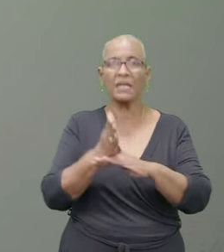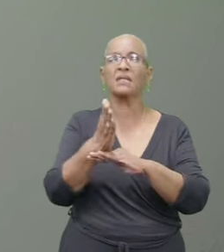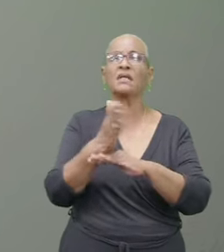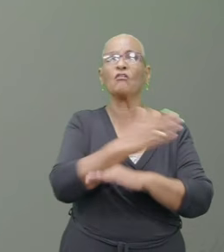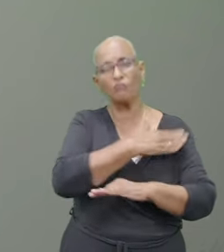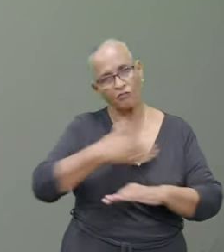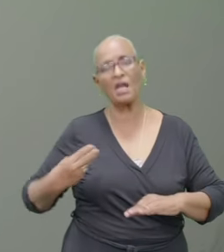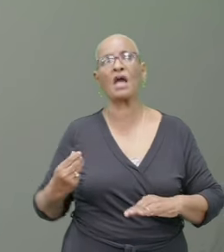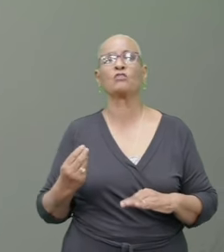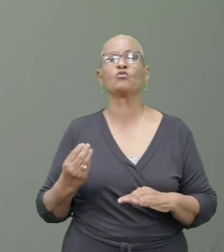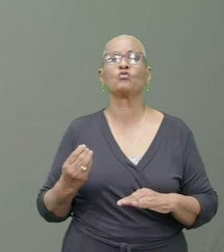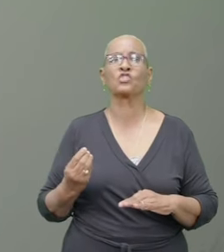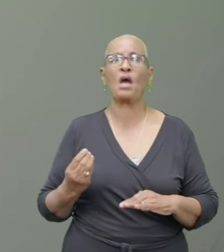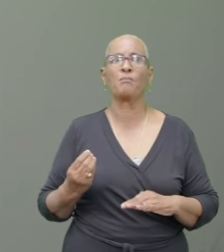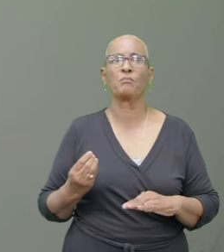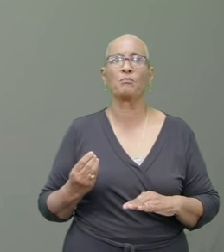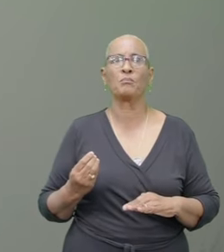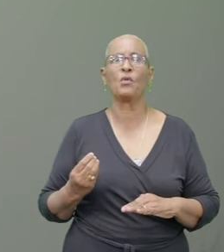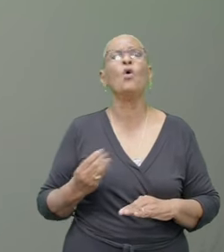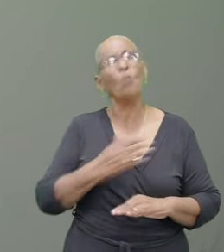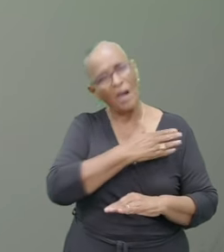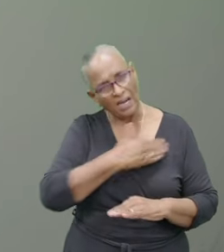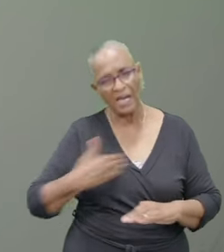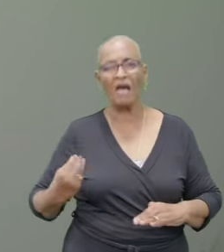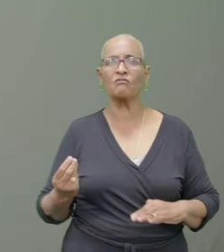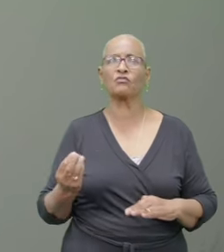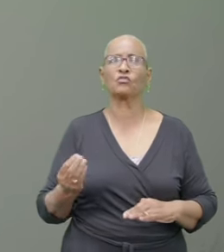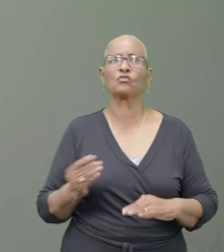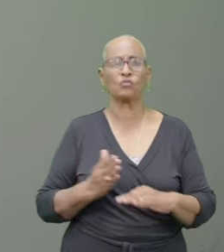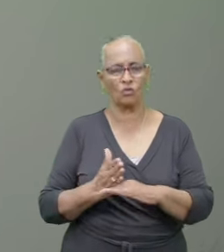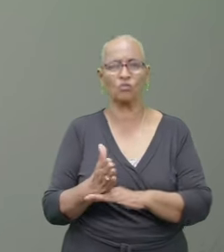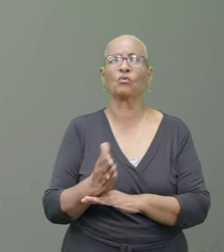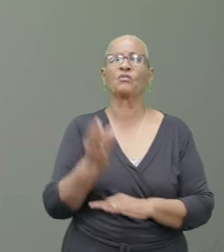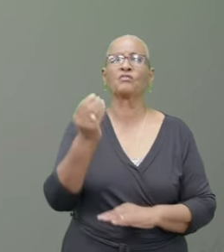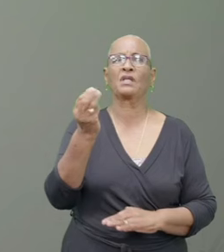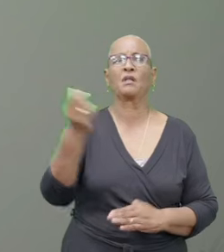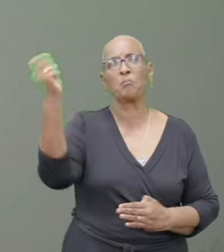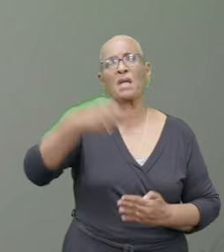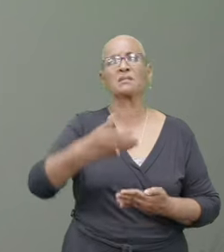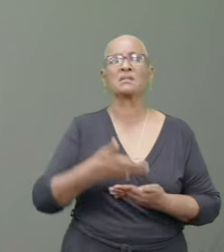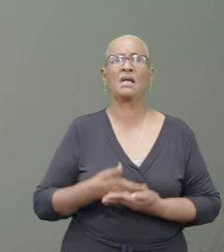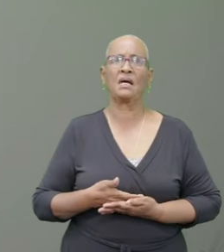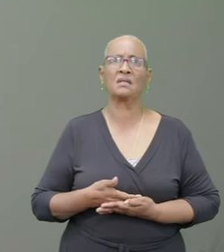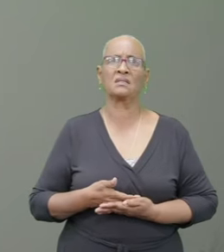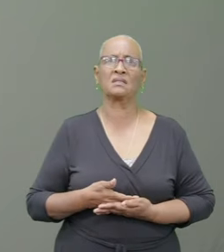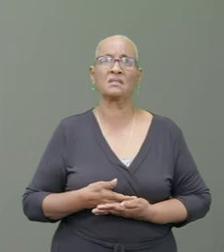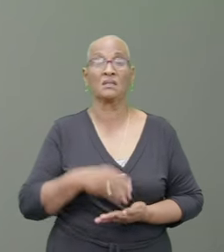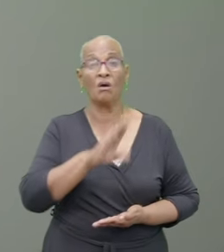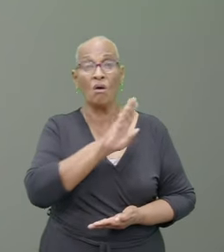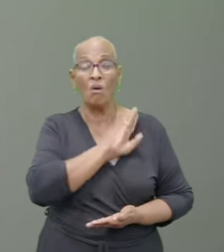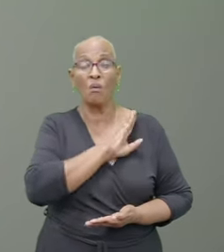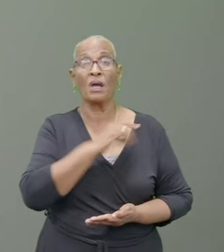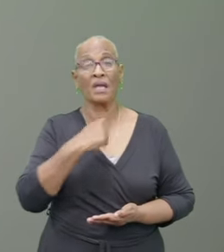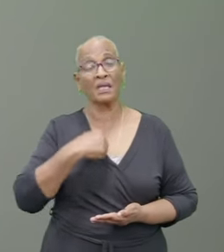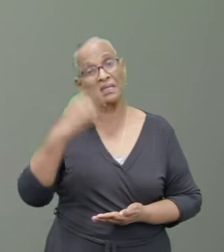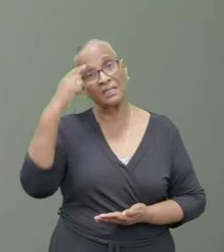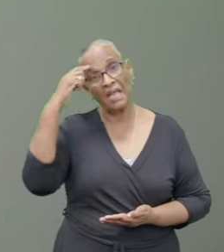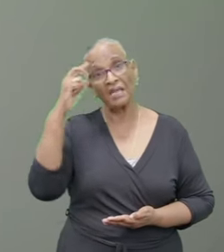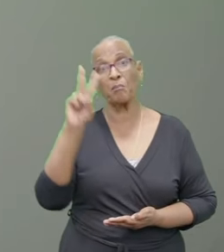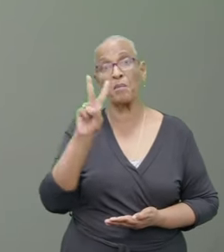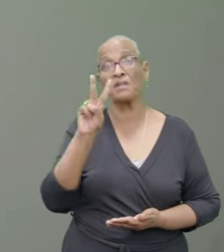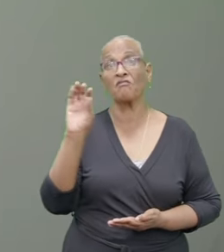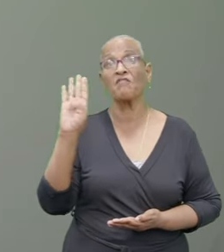verduurzaming. Dat heb ik ook gezegd. We gaan richting die verduurzaming van het loon. En ook denk ik, als ik de gesprekken met de